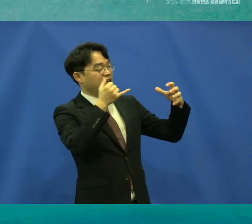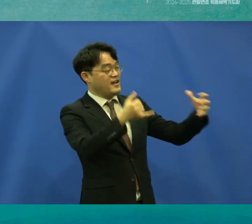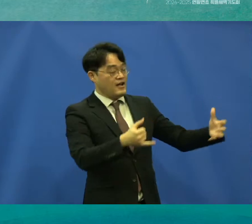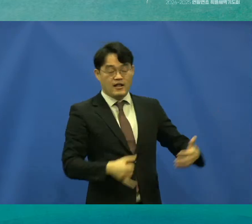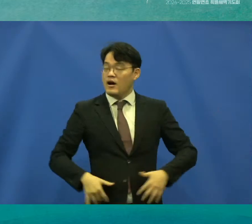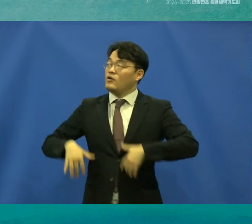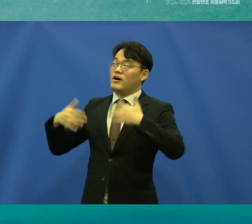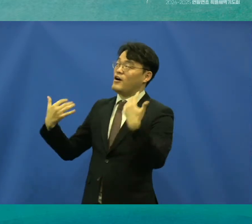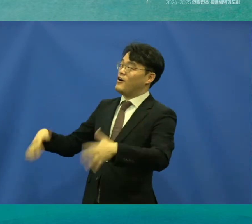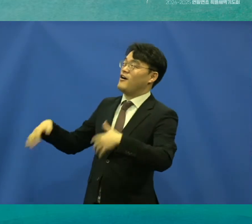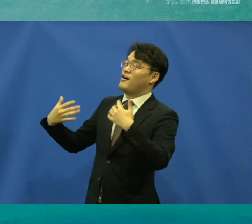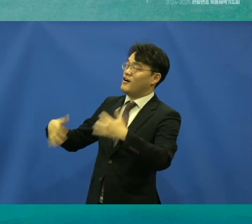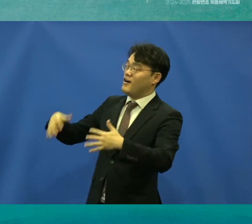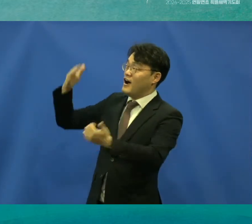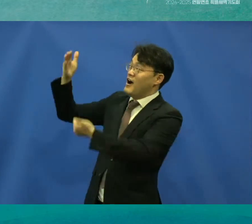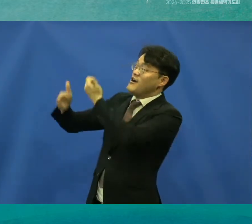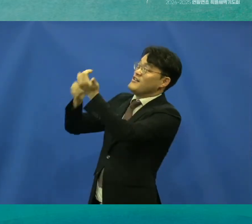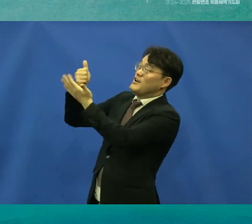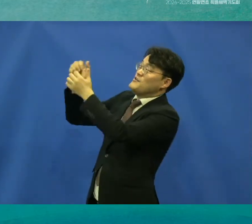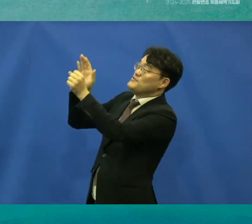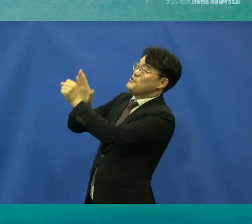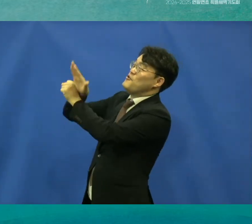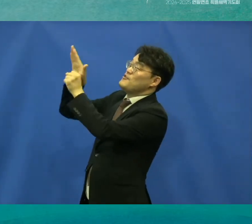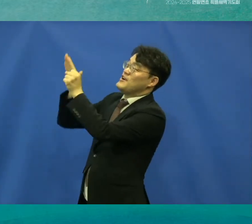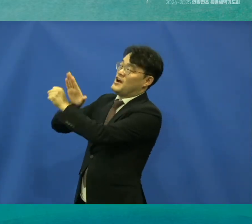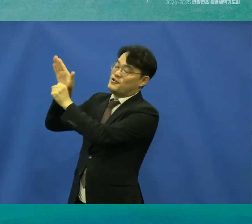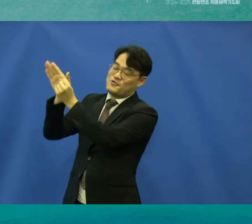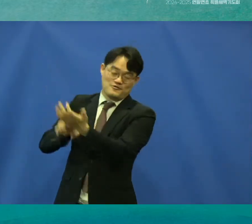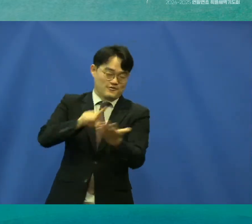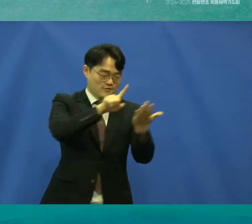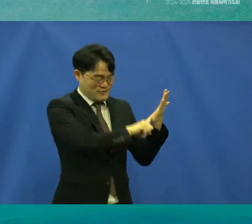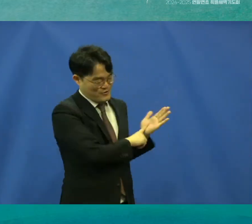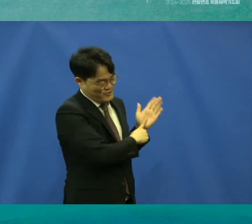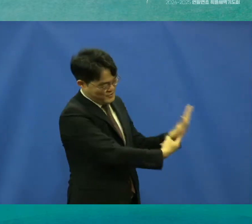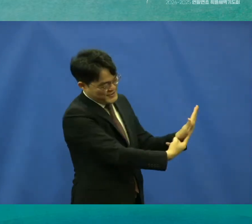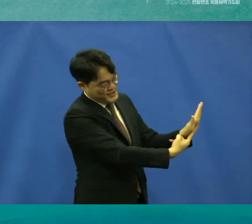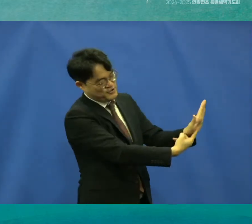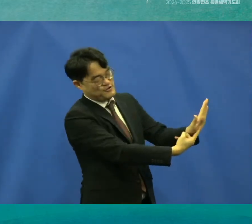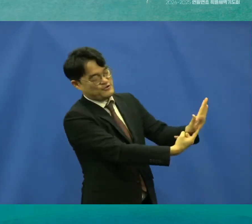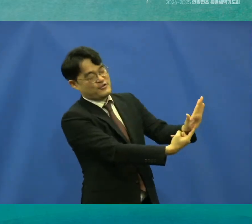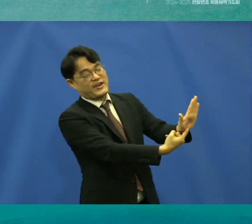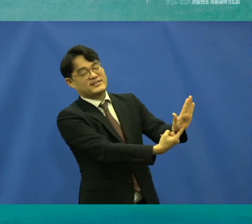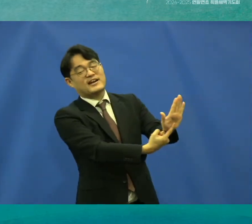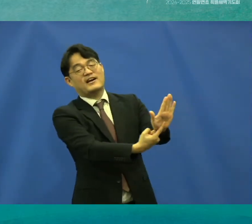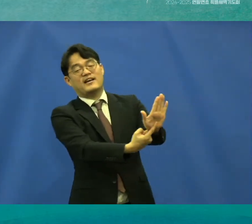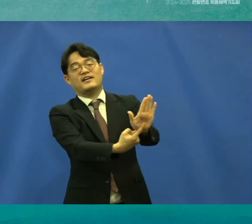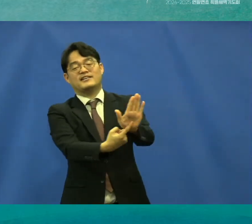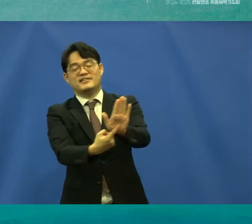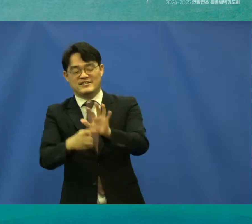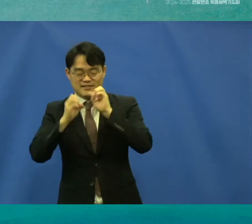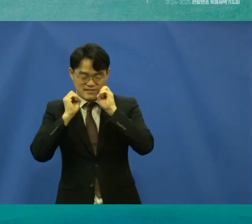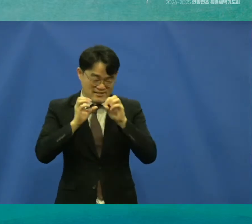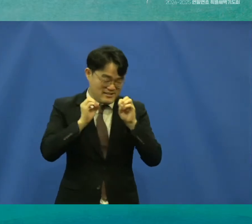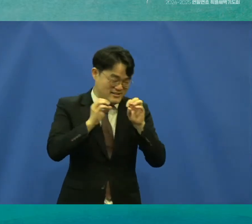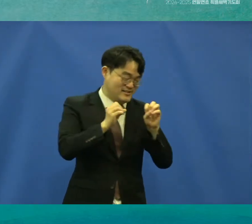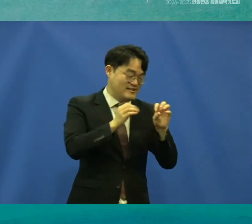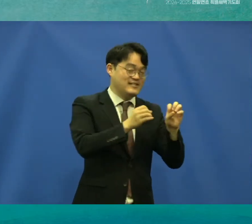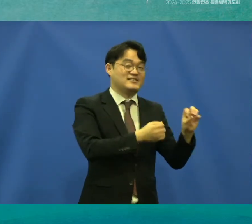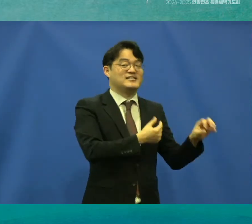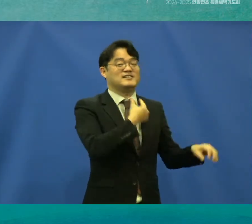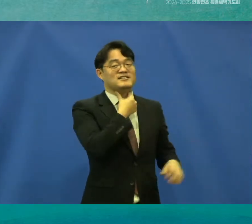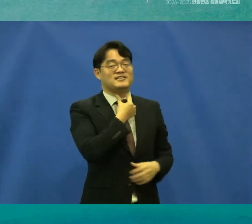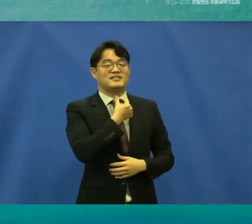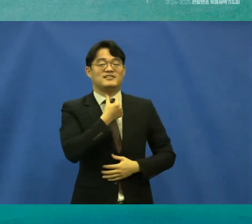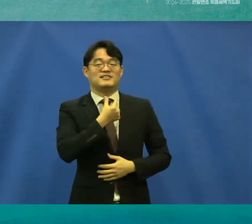세상에 나타내리라. 놀라운 주의 사랑을.